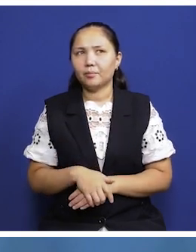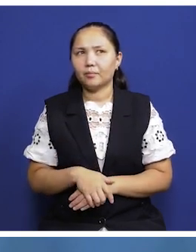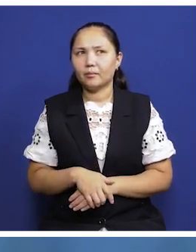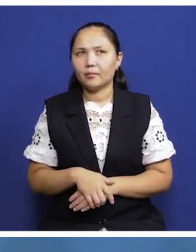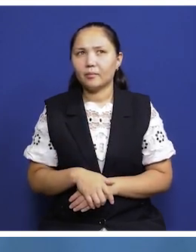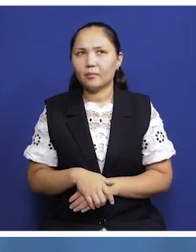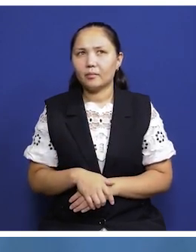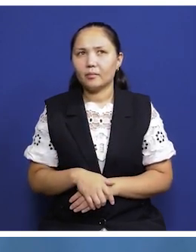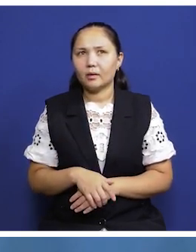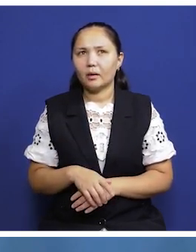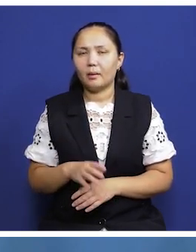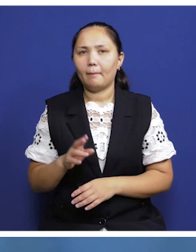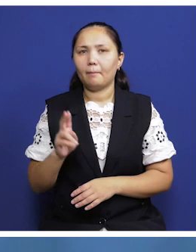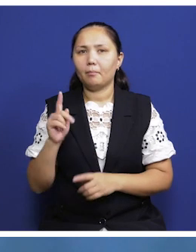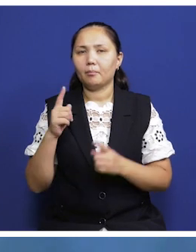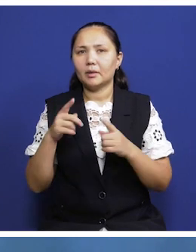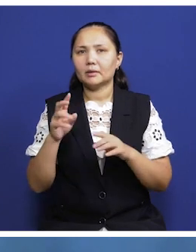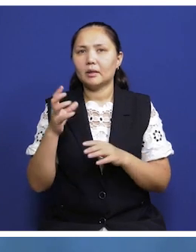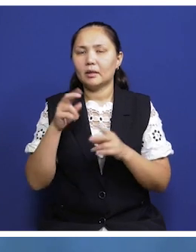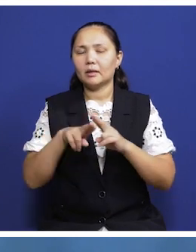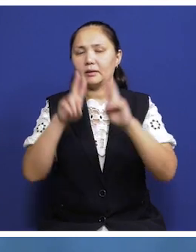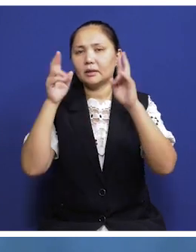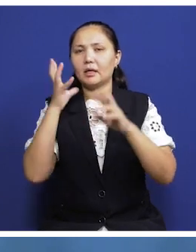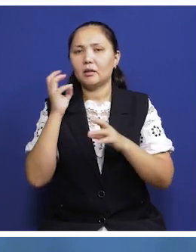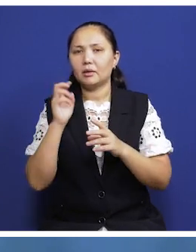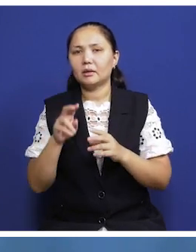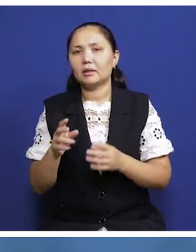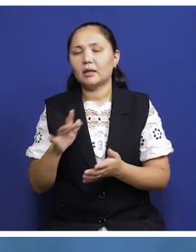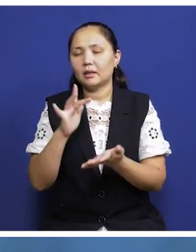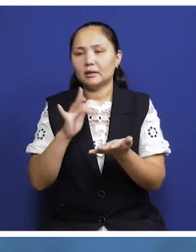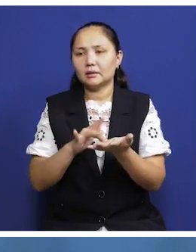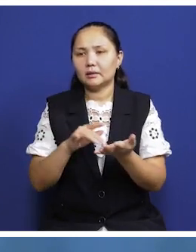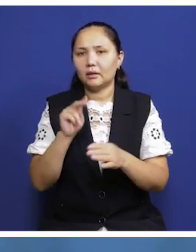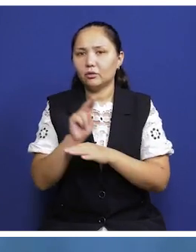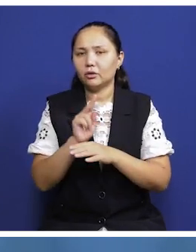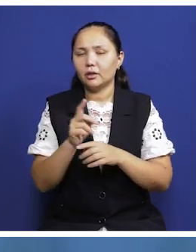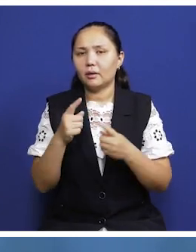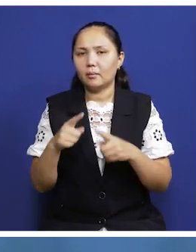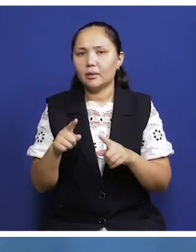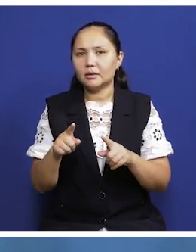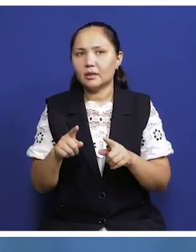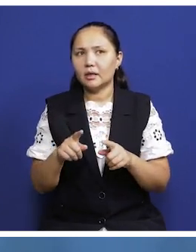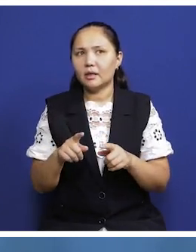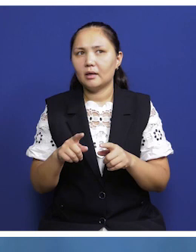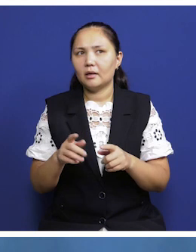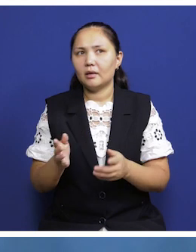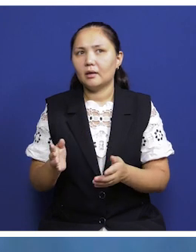көрсеткен тәжірибелерге сәйкес, мынау Астана қаласында, Алматы қаласында соған сәйкес бұдан